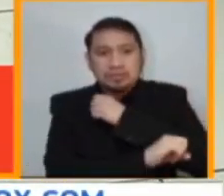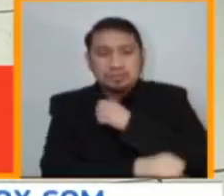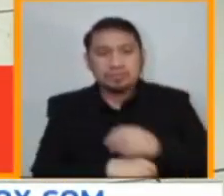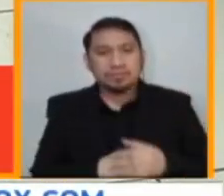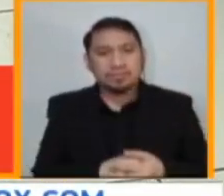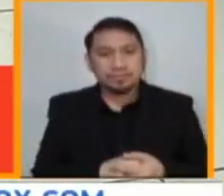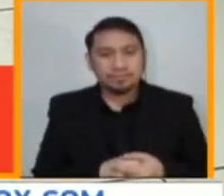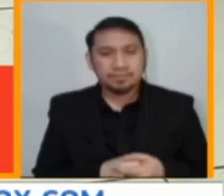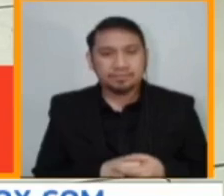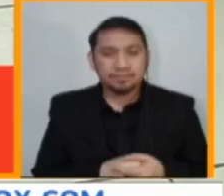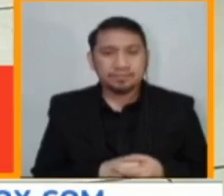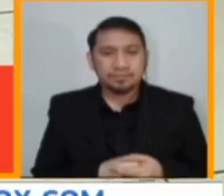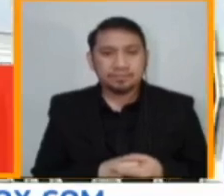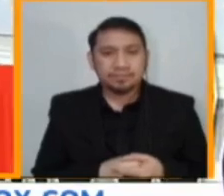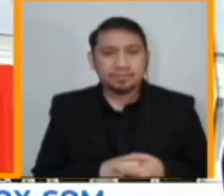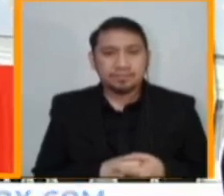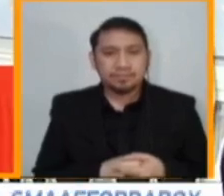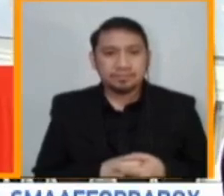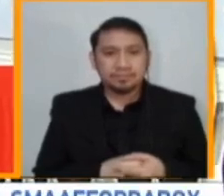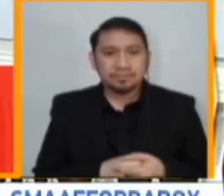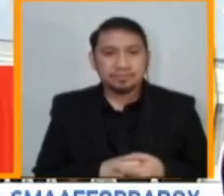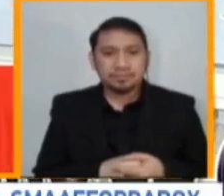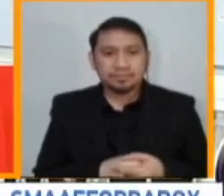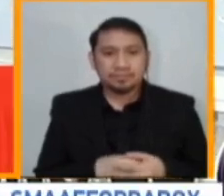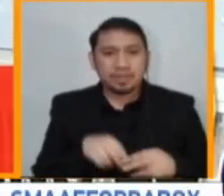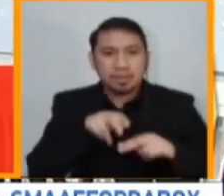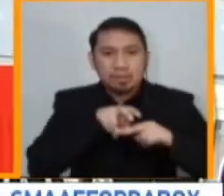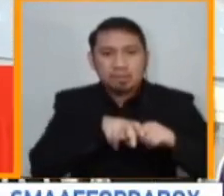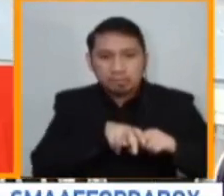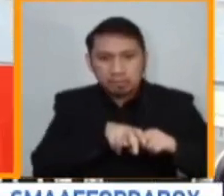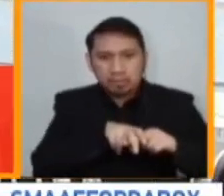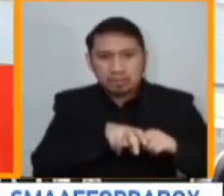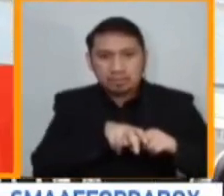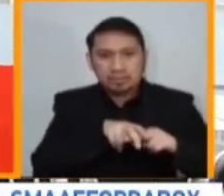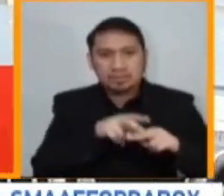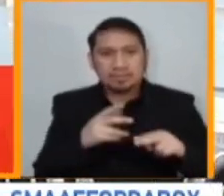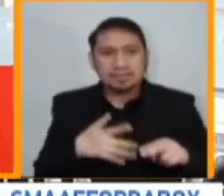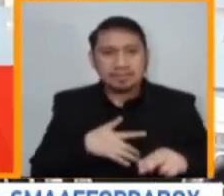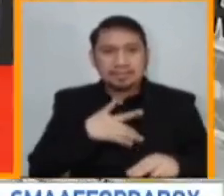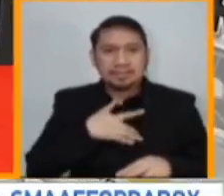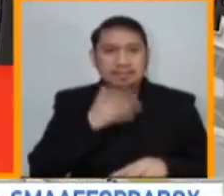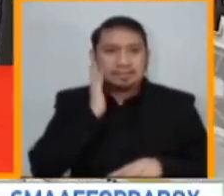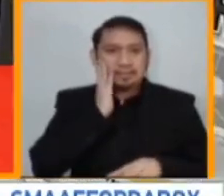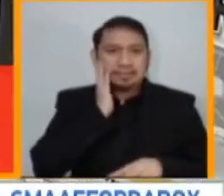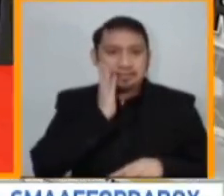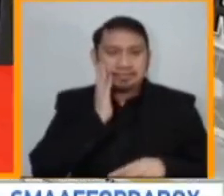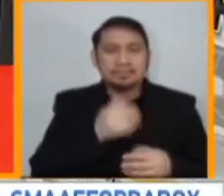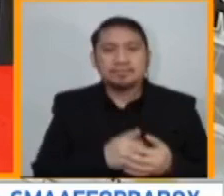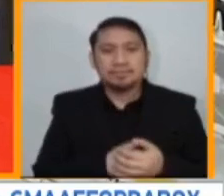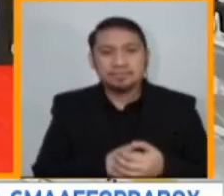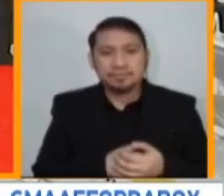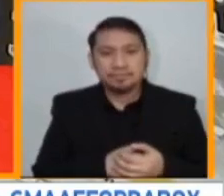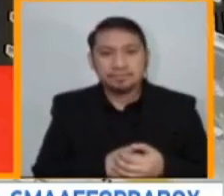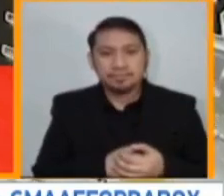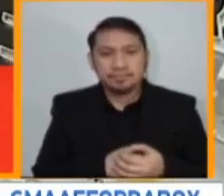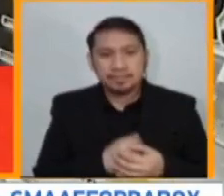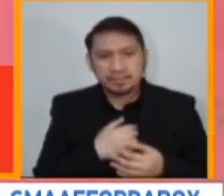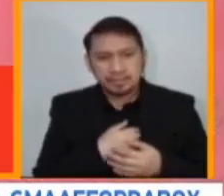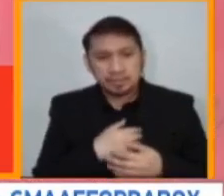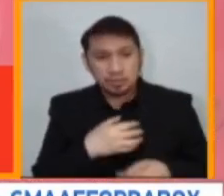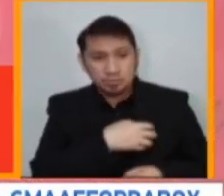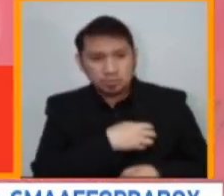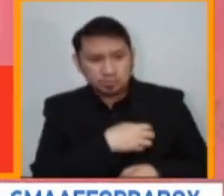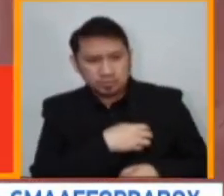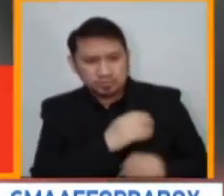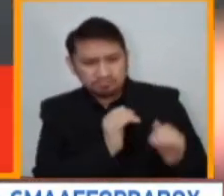Halos lumubog na sa kinauupuan niya dahil sa hiya ang lalaking niya na kinilalang si Rogelio Santos habang kinakausap ng pulis sa Malabon.